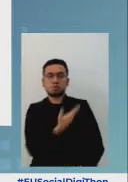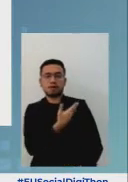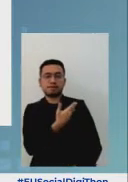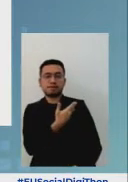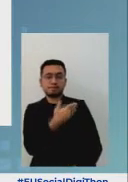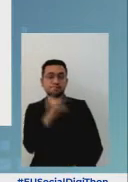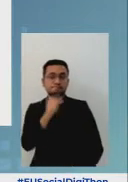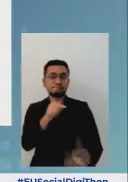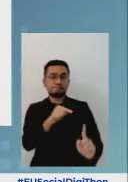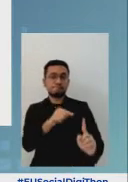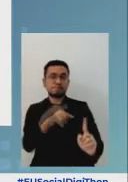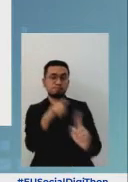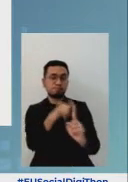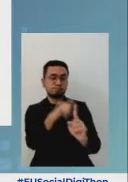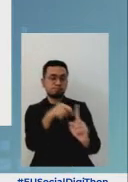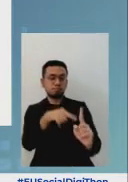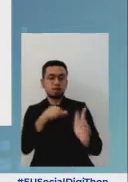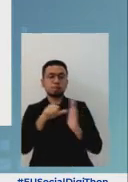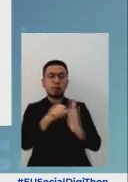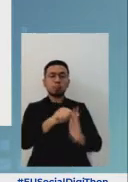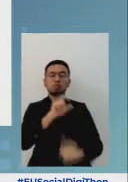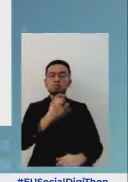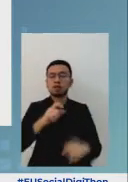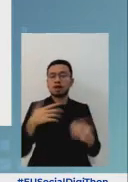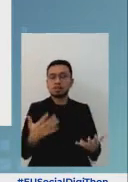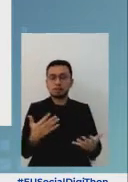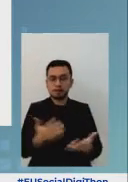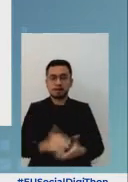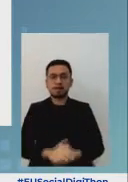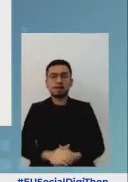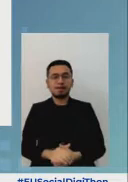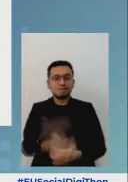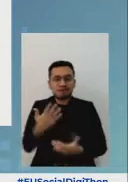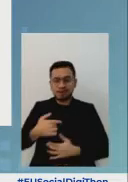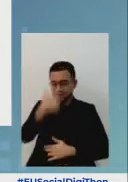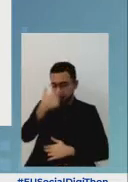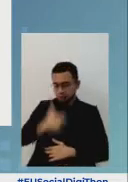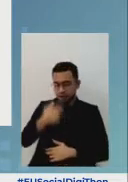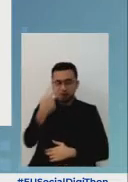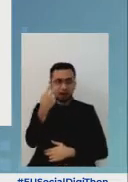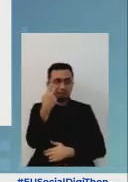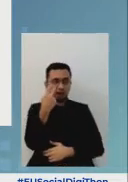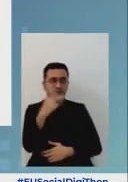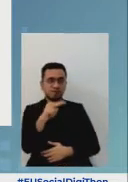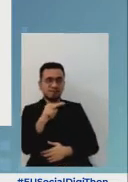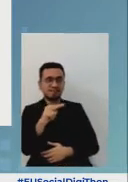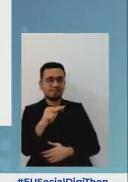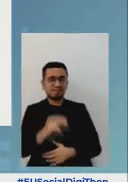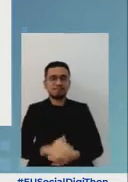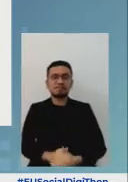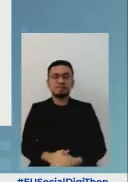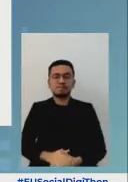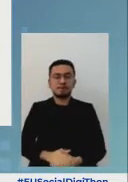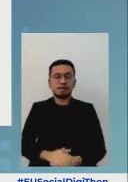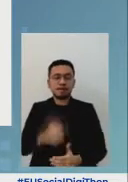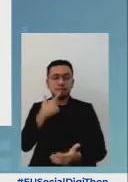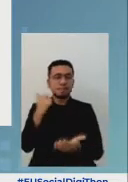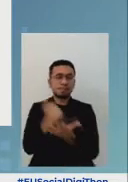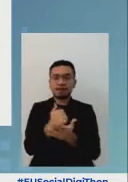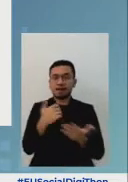lewat orang lain yang peduli. Nah, caranya kita memposting sesuatu yang